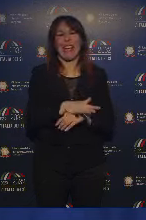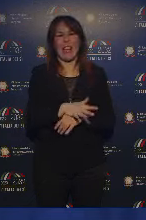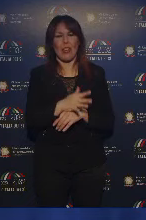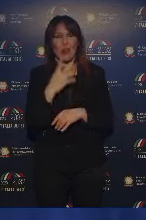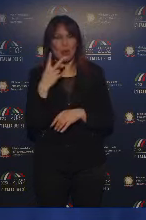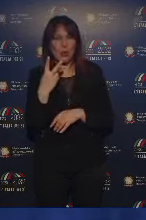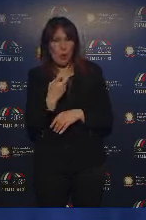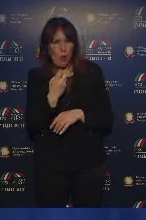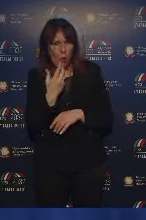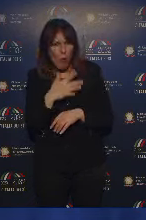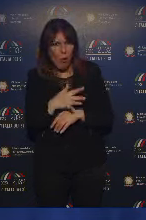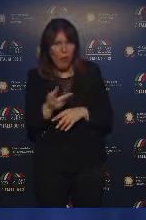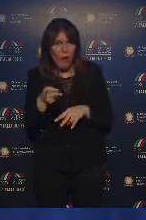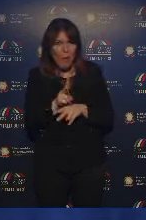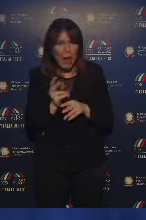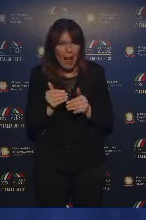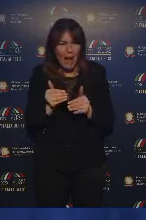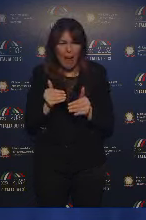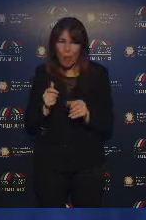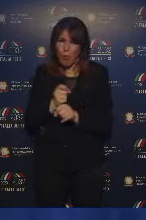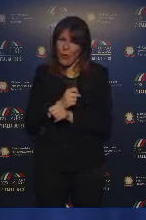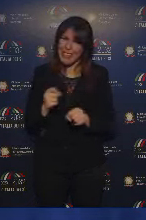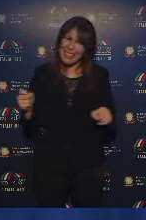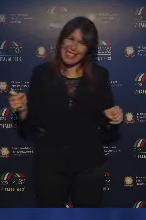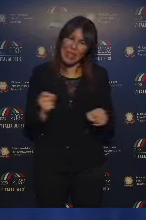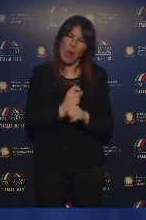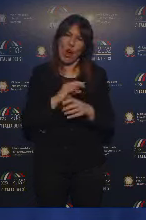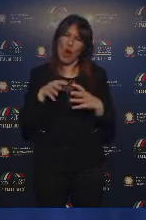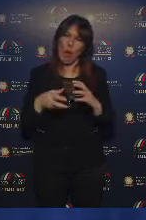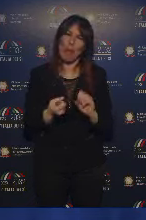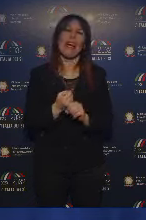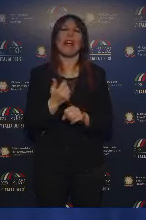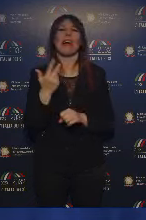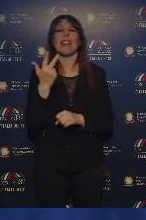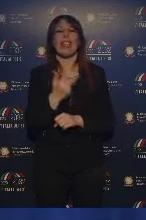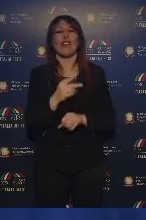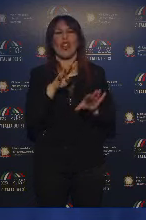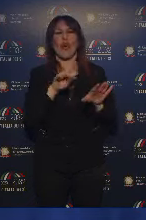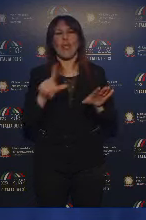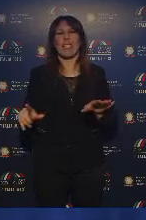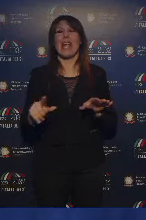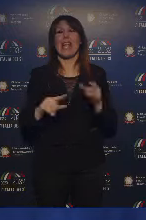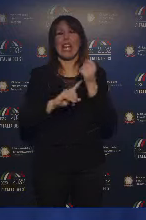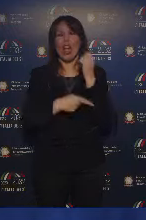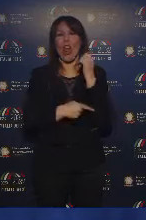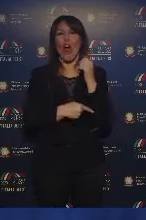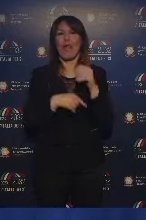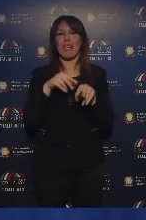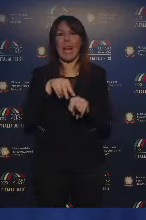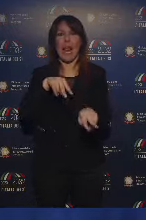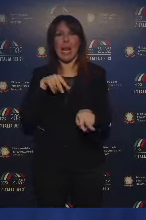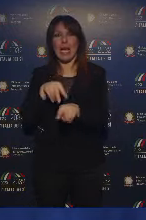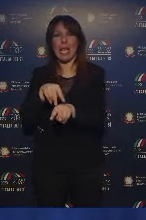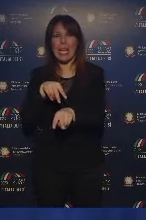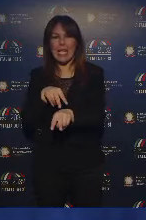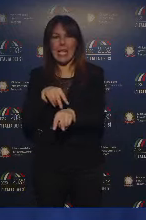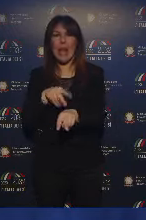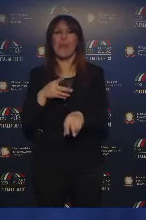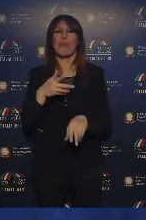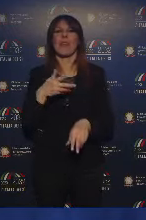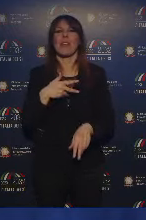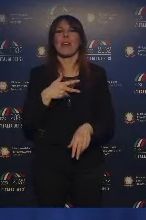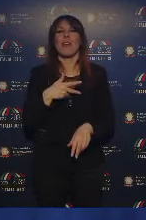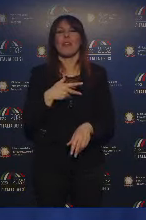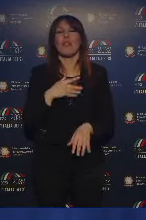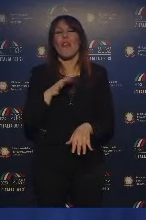è trovato è complicato quindi 347 km di linee di cui forse